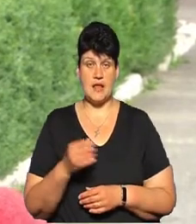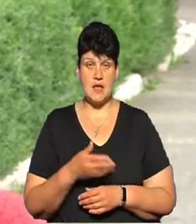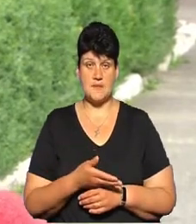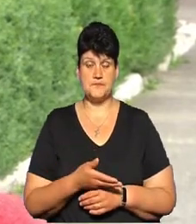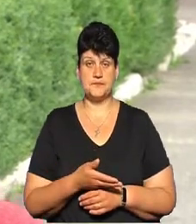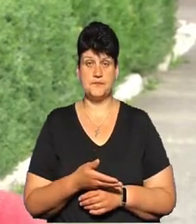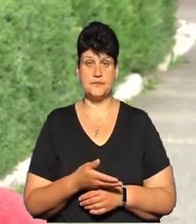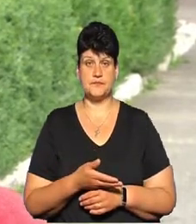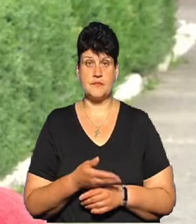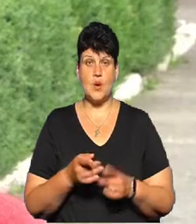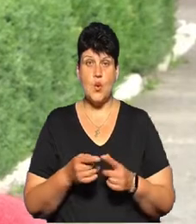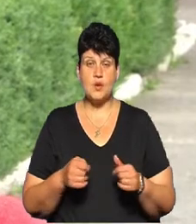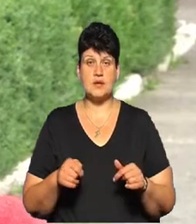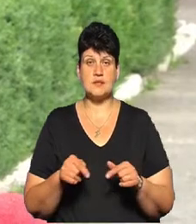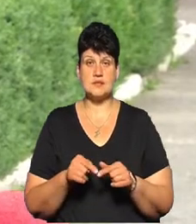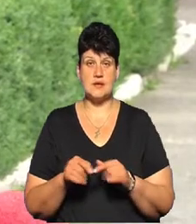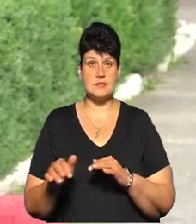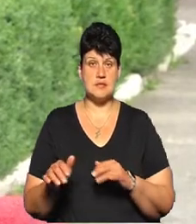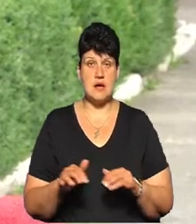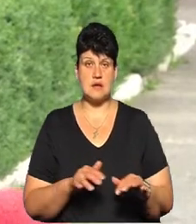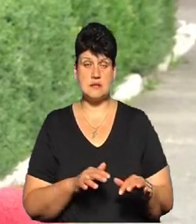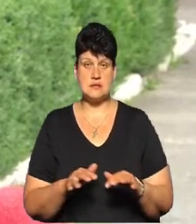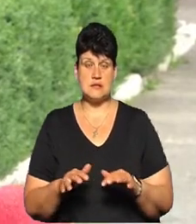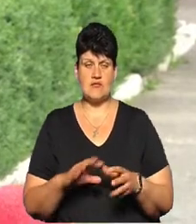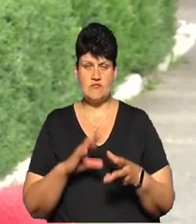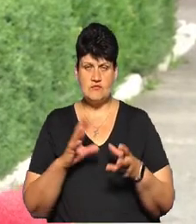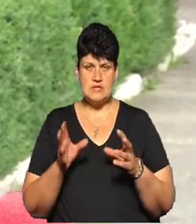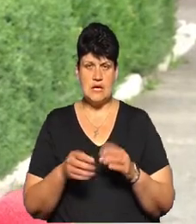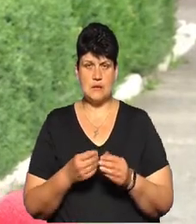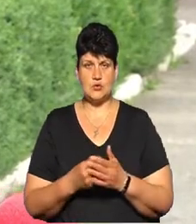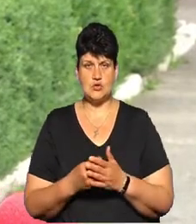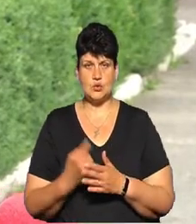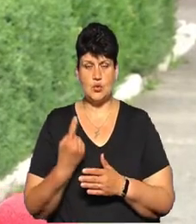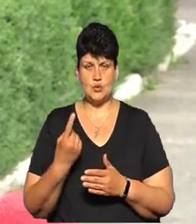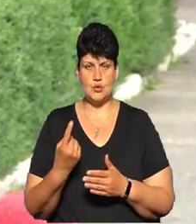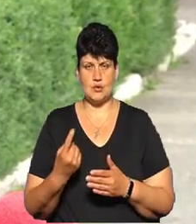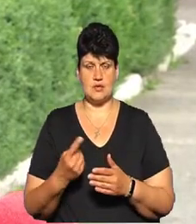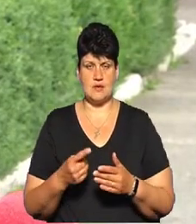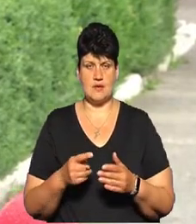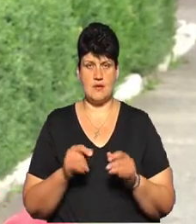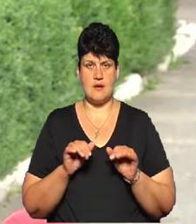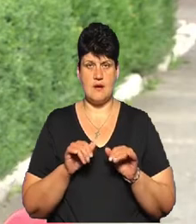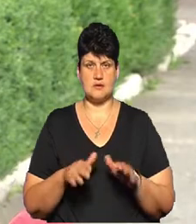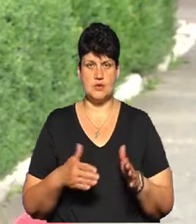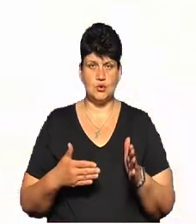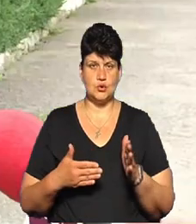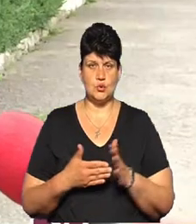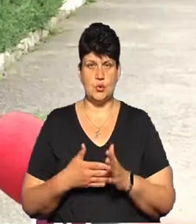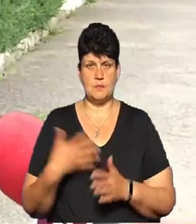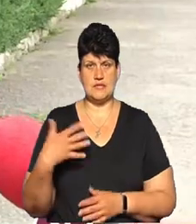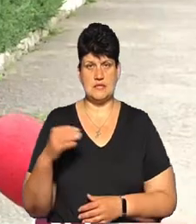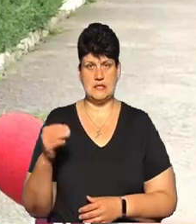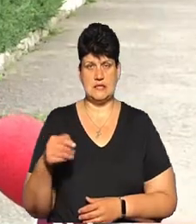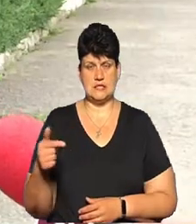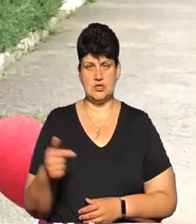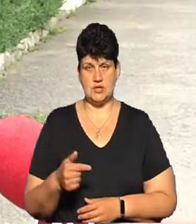на організацію акції, і взагалі бюджет однієї волонтерської акції до 50 тисяч гривень. Ми